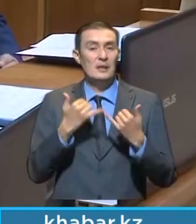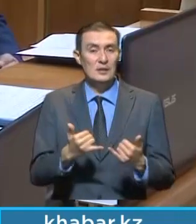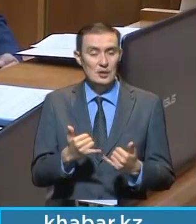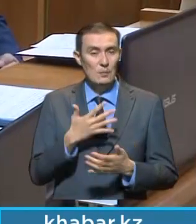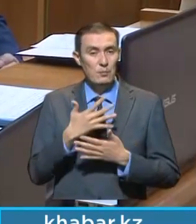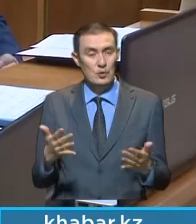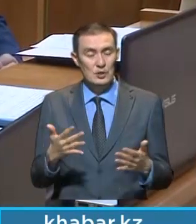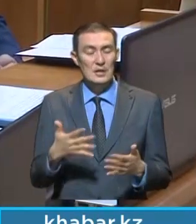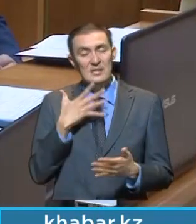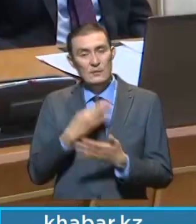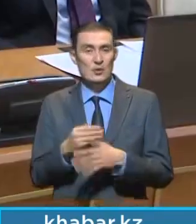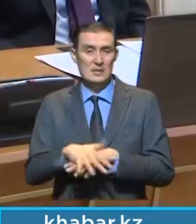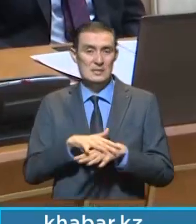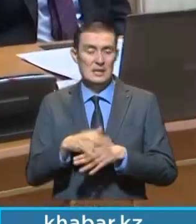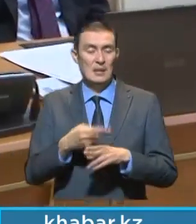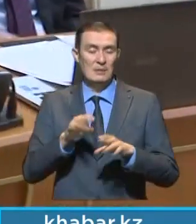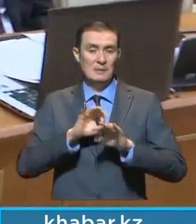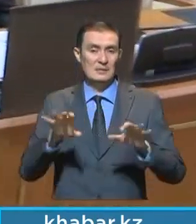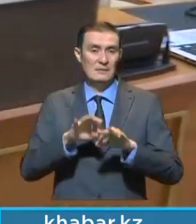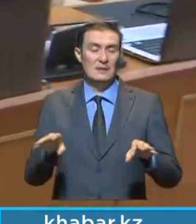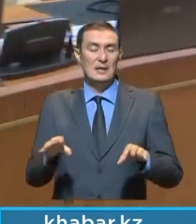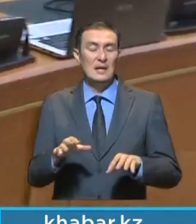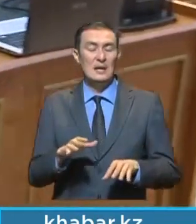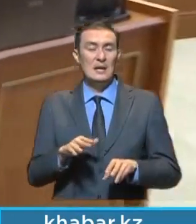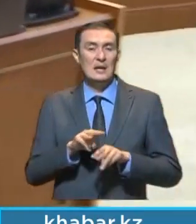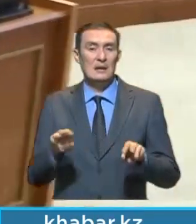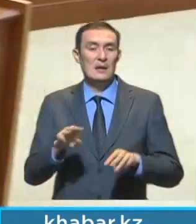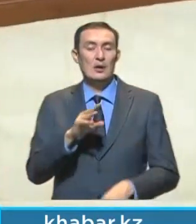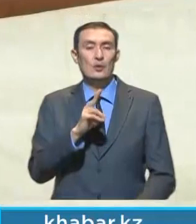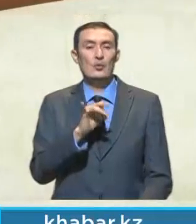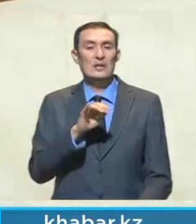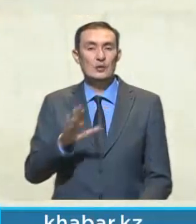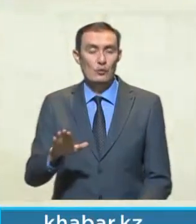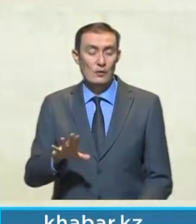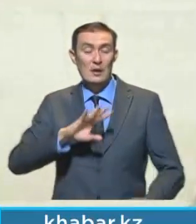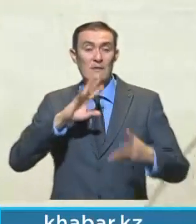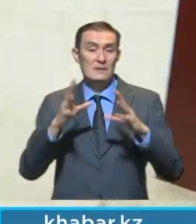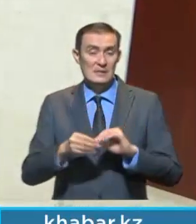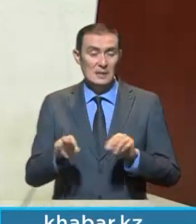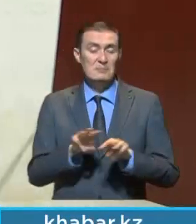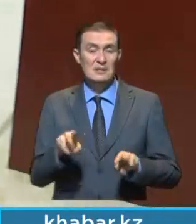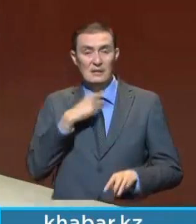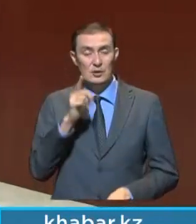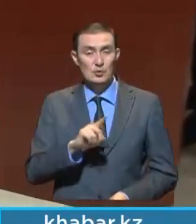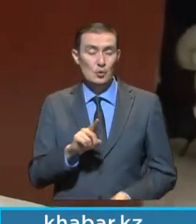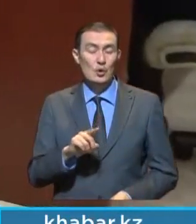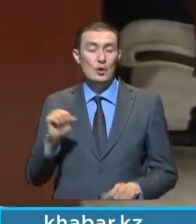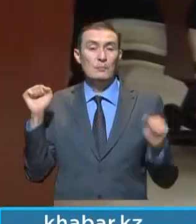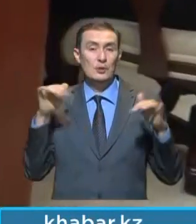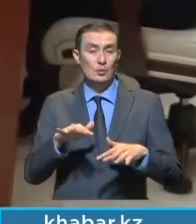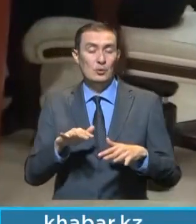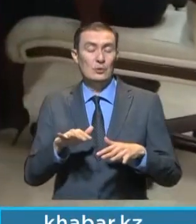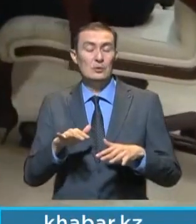же будет местное население. Об этом заявил министр нацэкономики Алибек Куантыров. В целом глава ведомства считает, что приток